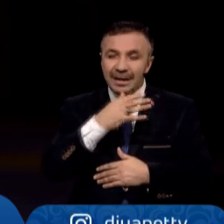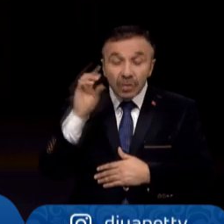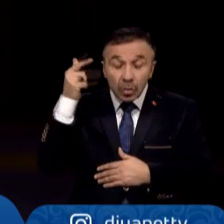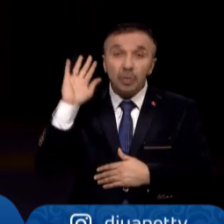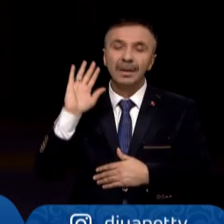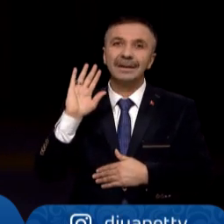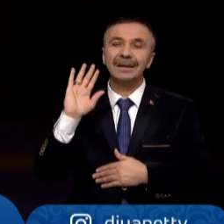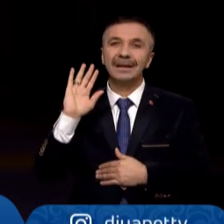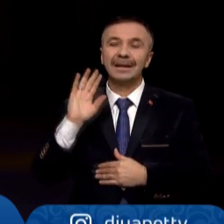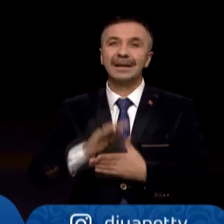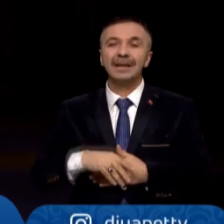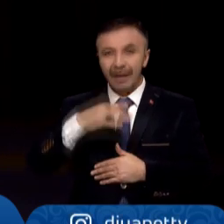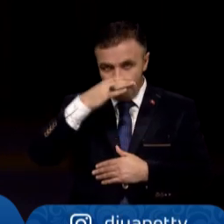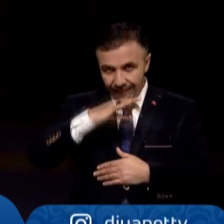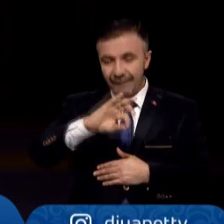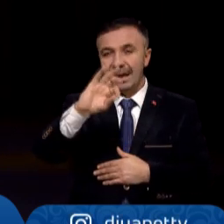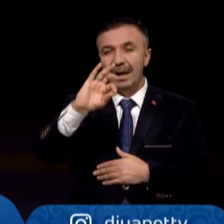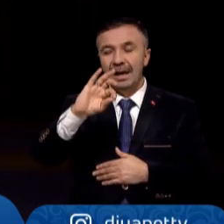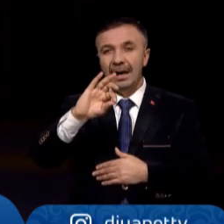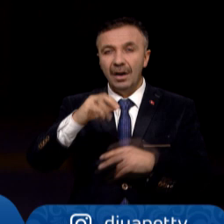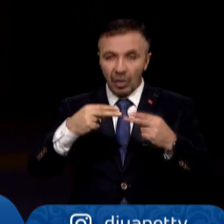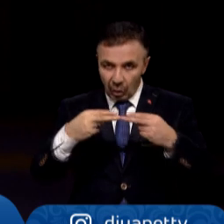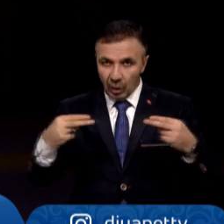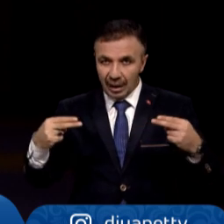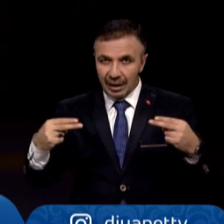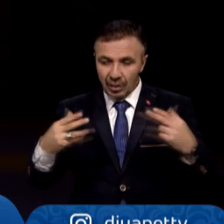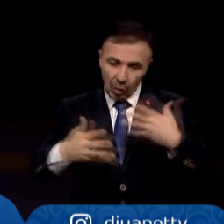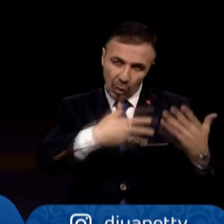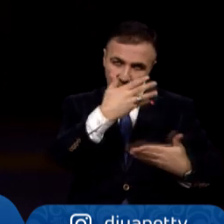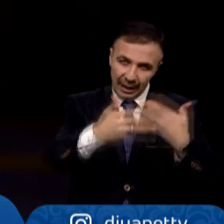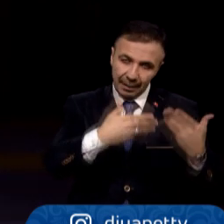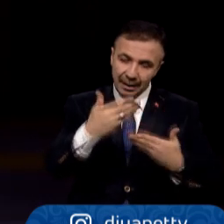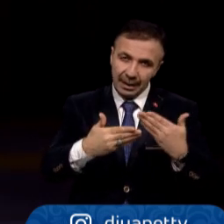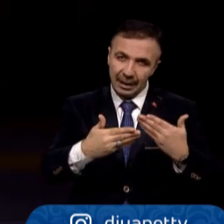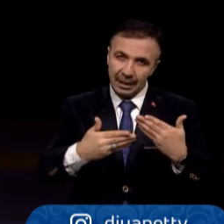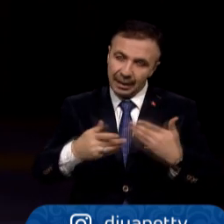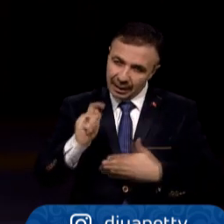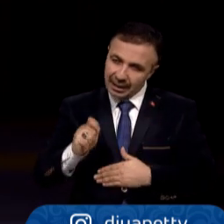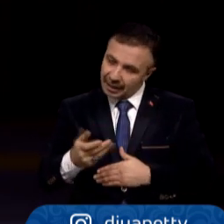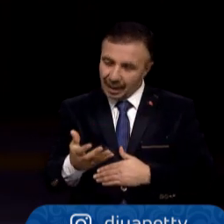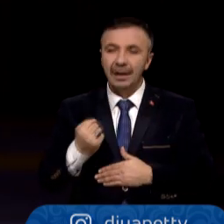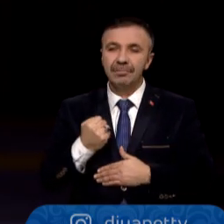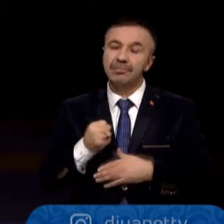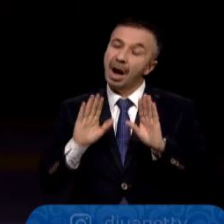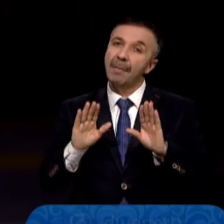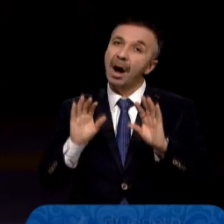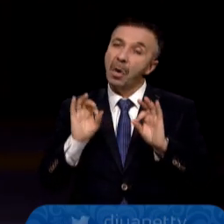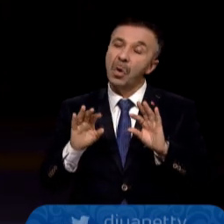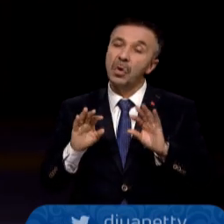bildiği ki unutmadığı fil hadisesinin geçtiği seneyi esas alalım